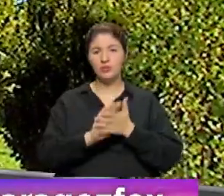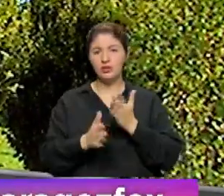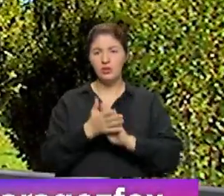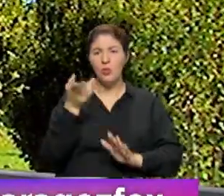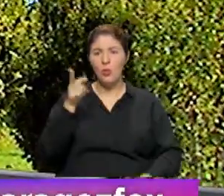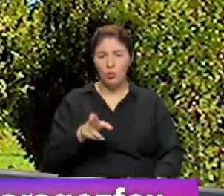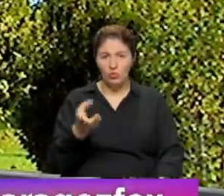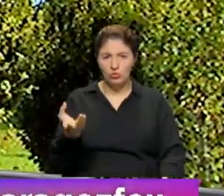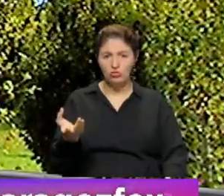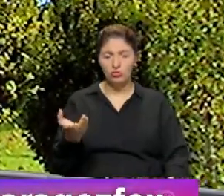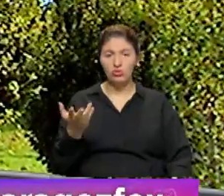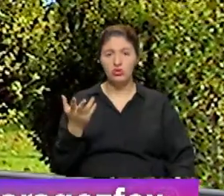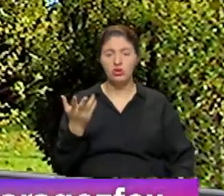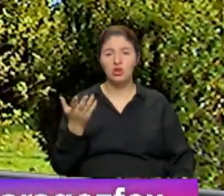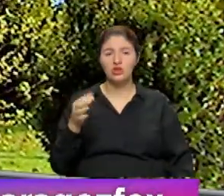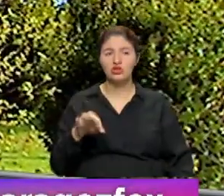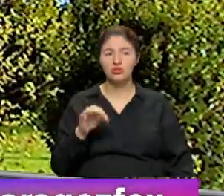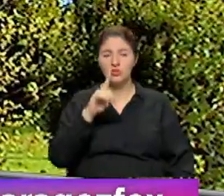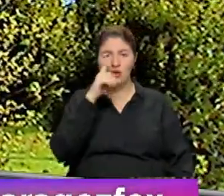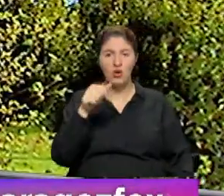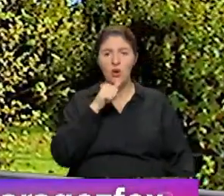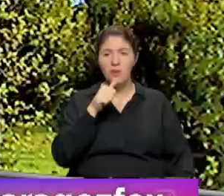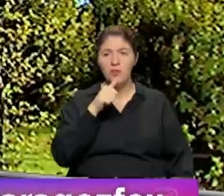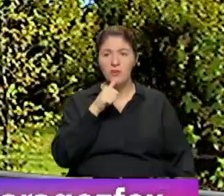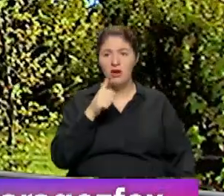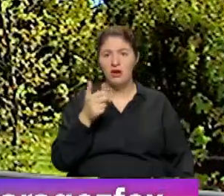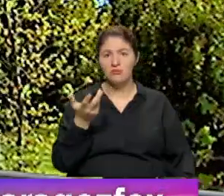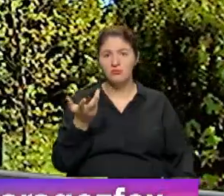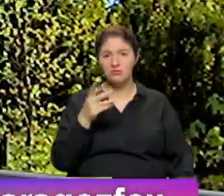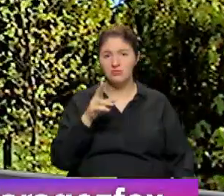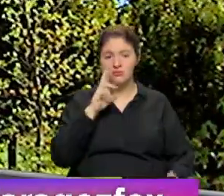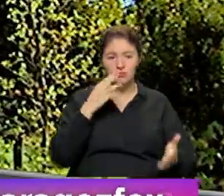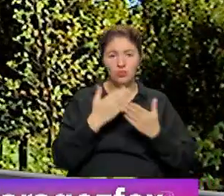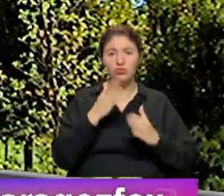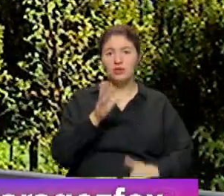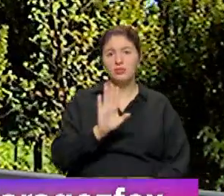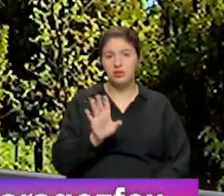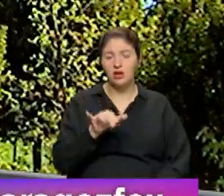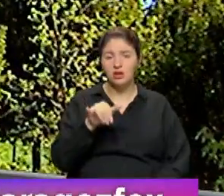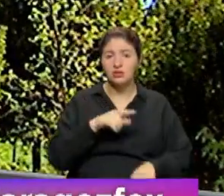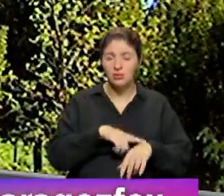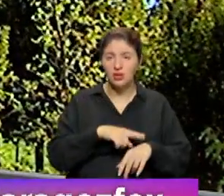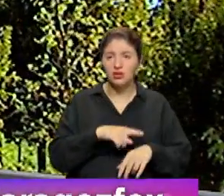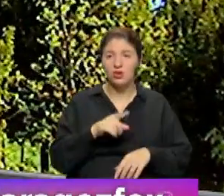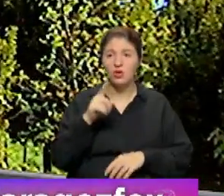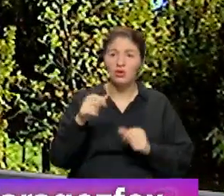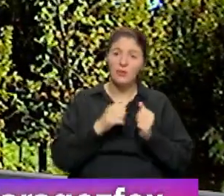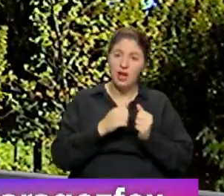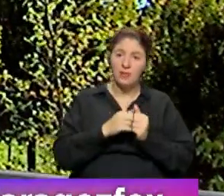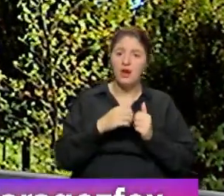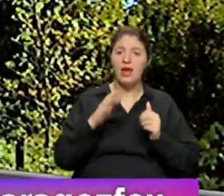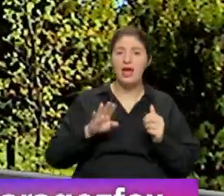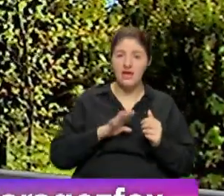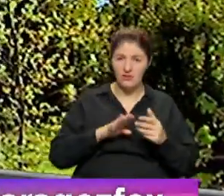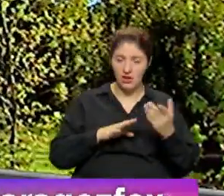kopartılan gitti şimdi sadece o babası hani Sonsuzluğa gitmi aynı zamanda onunla birlikte